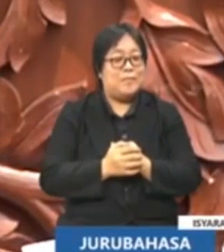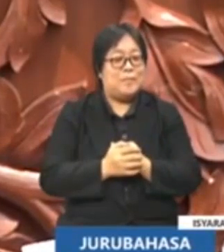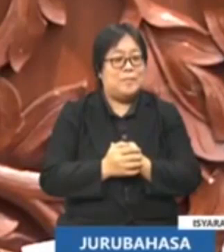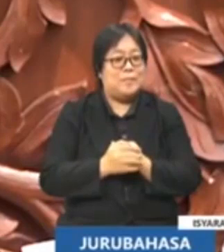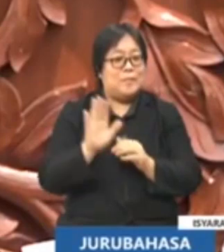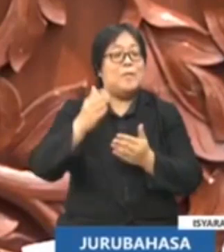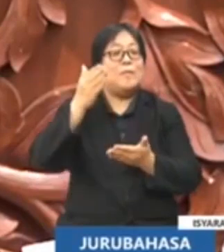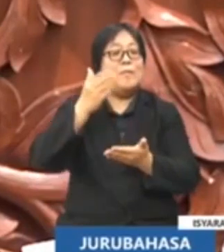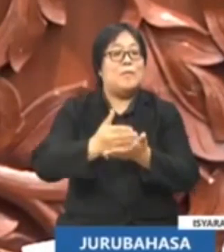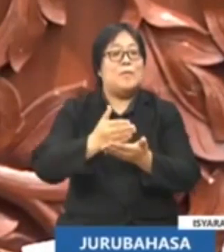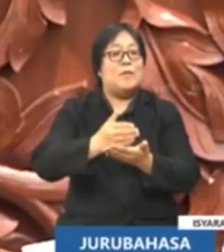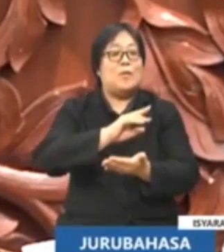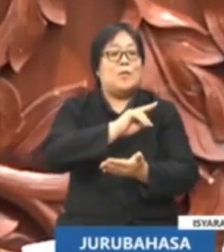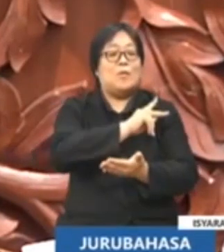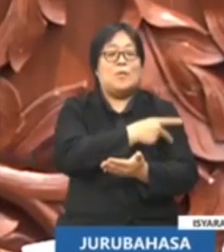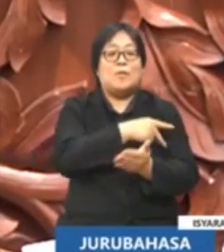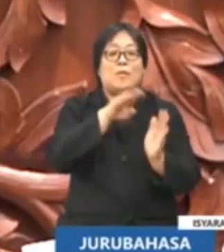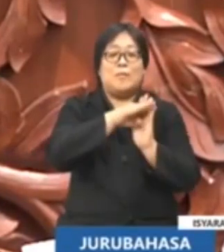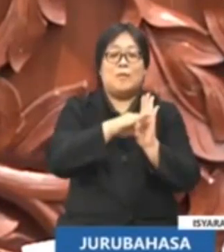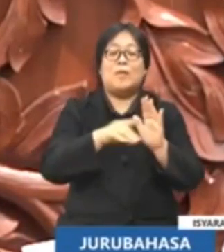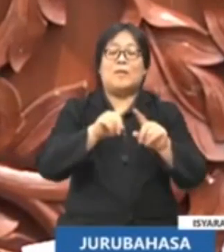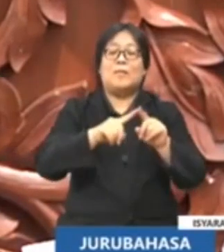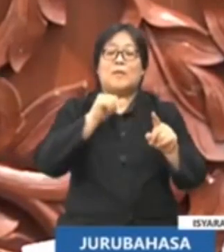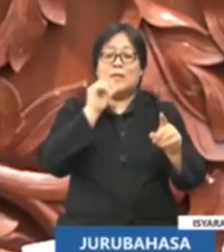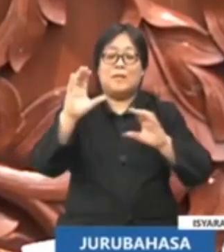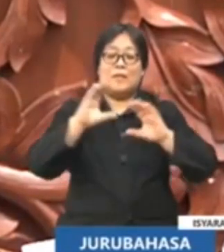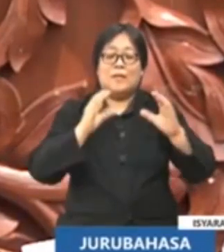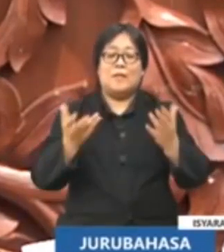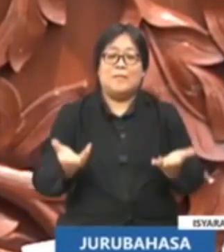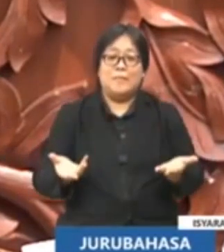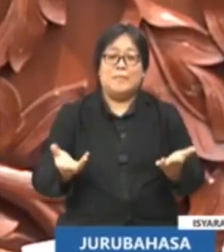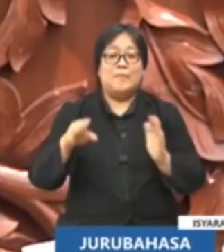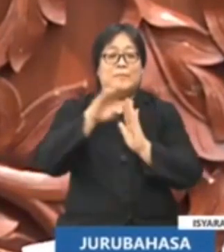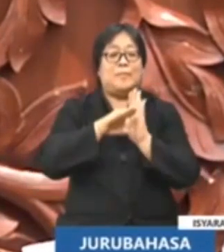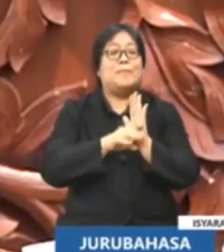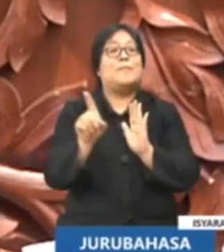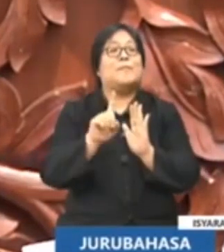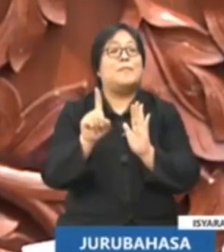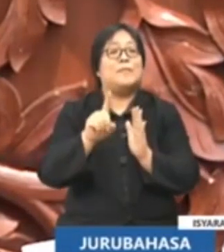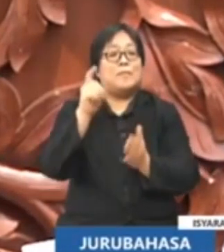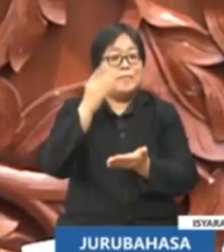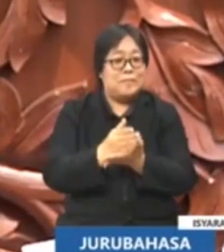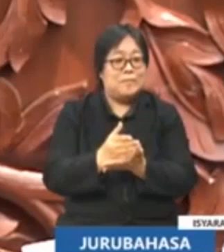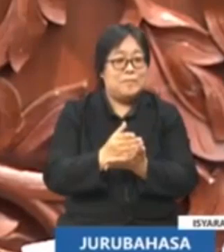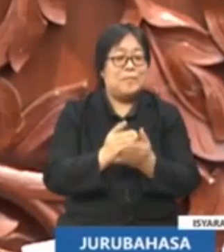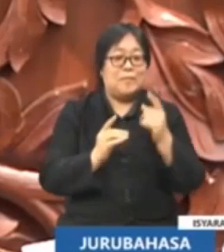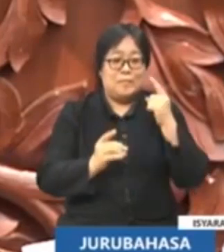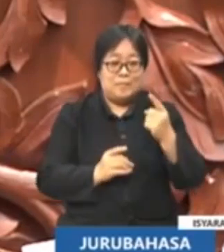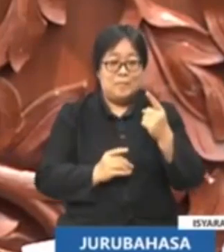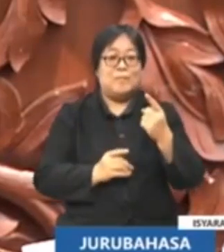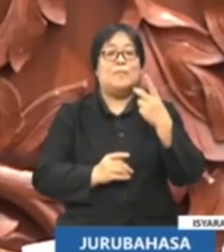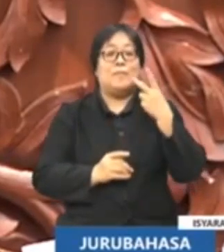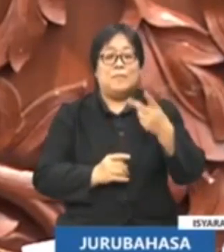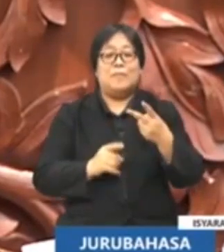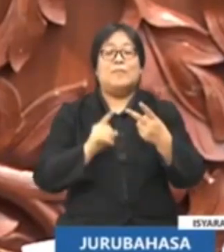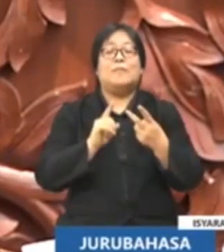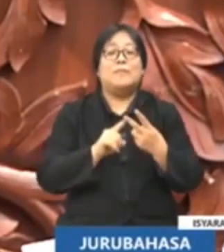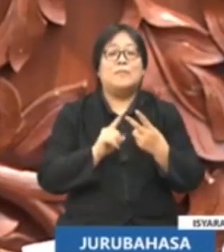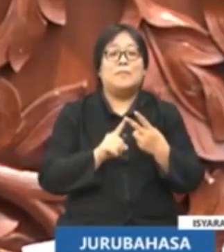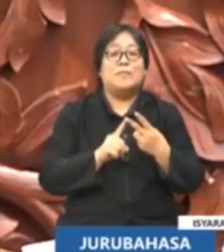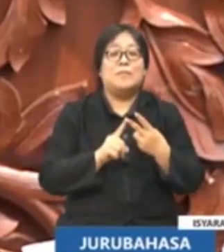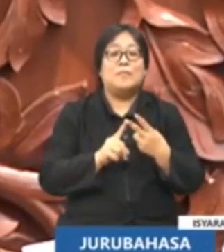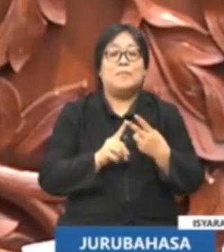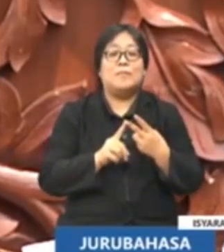merintikan kok kasih patoran tapi tidak punya tekan Fathurrahman D yang hendak rezeki k616 Berdua